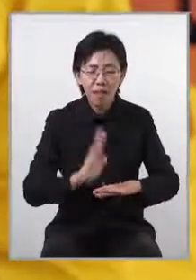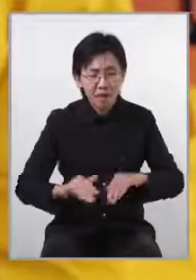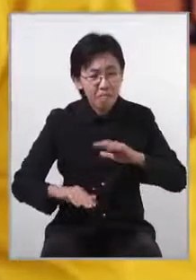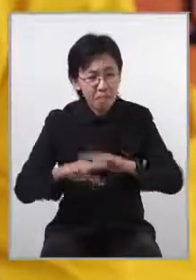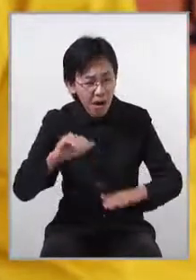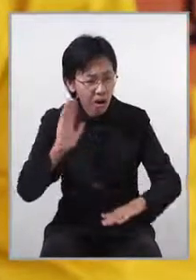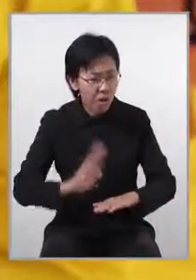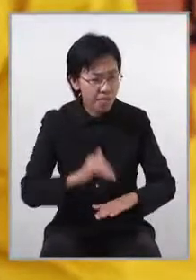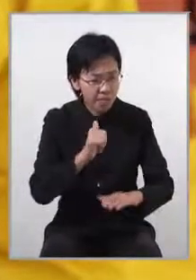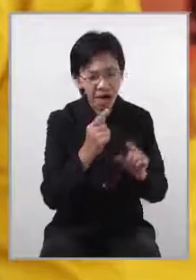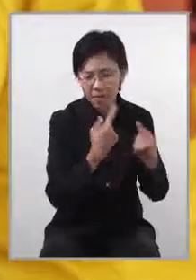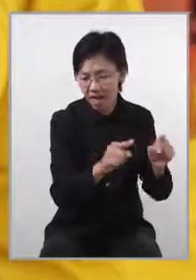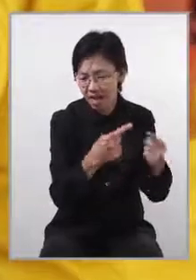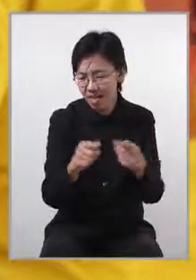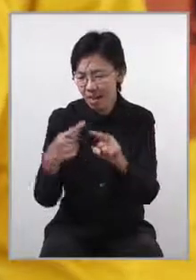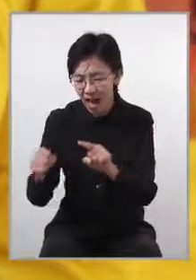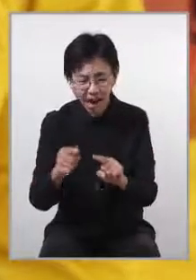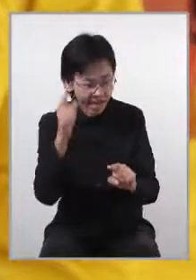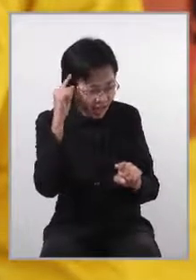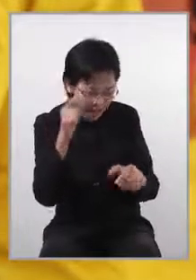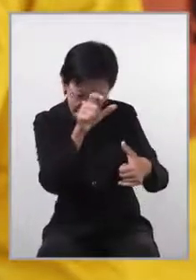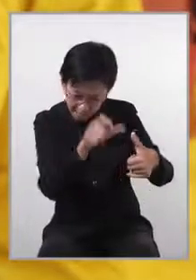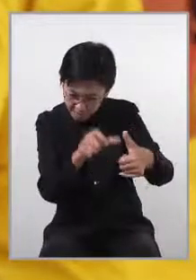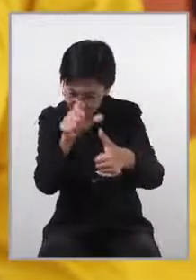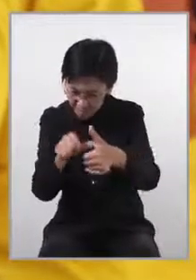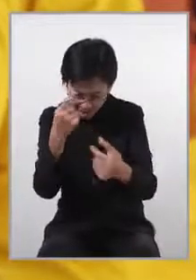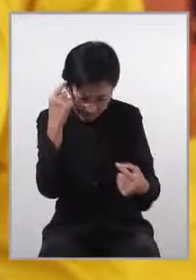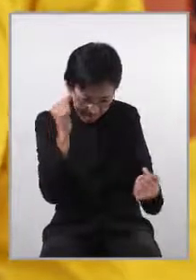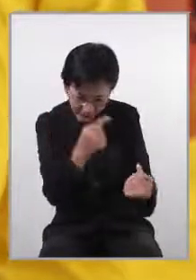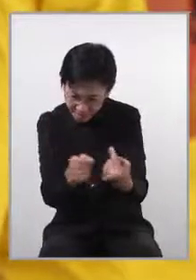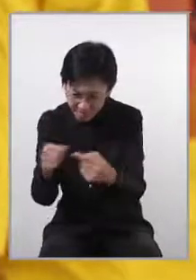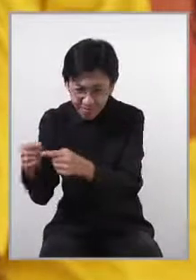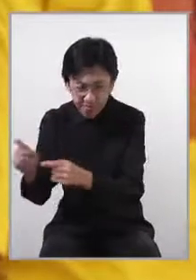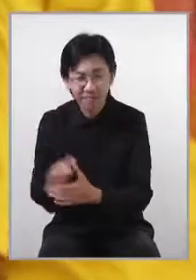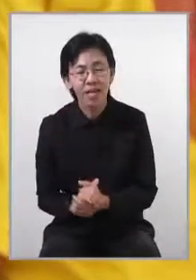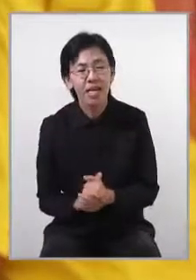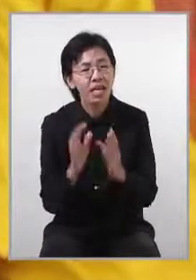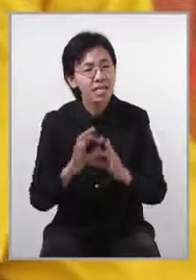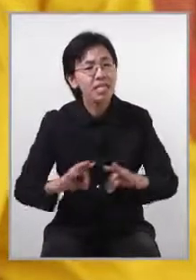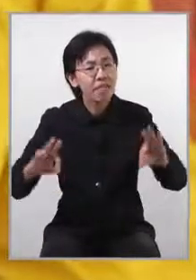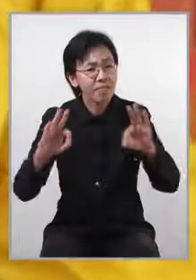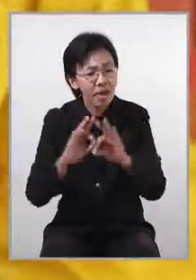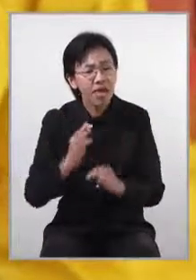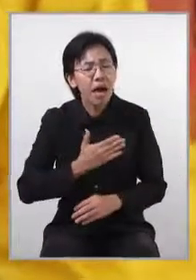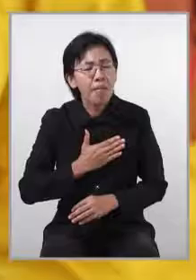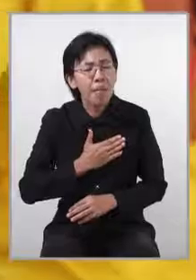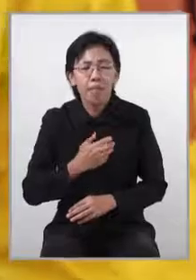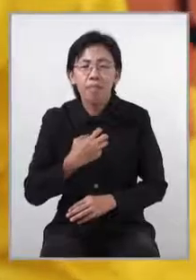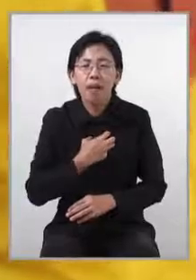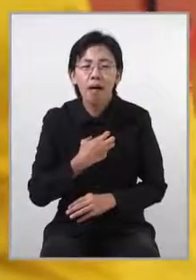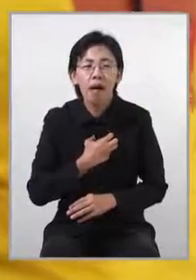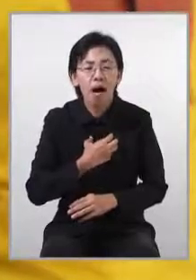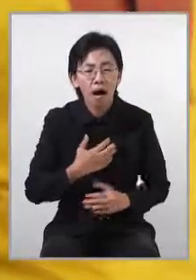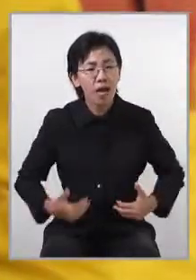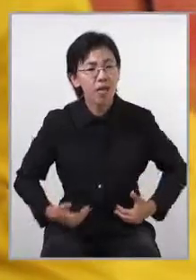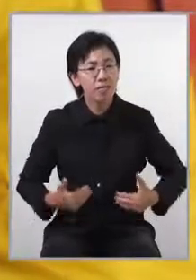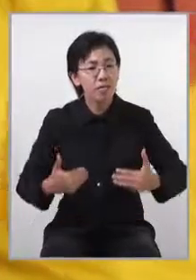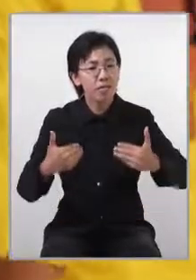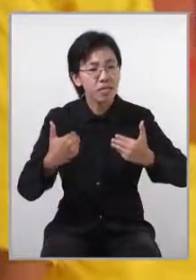ได้แล้วแต่ว่าจะมองมุมไหนนะครับผมก็เห็นด้วยเป็นอย่างยิ่งเลยนะครับเพราะฉะนั้นสิ่งสำคัญก็คือว่าให้เราเอาชีวิต